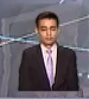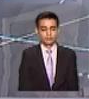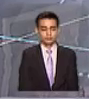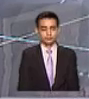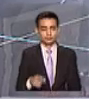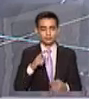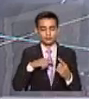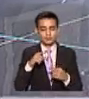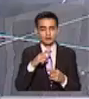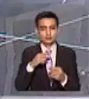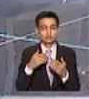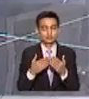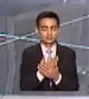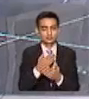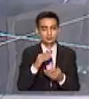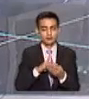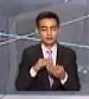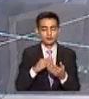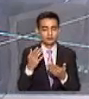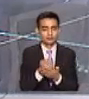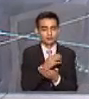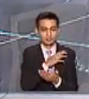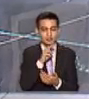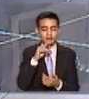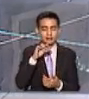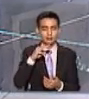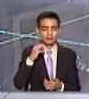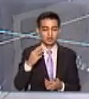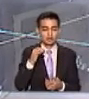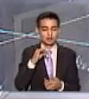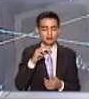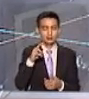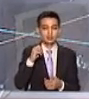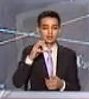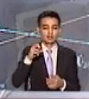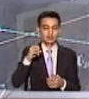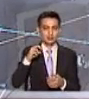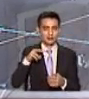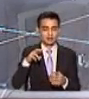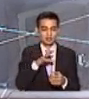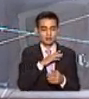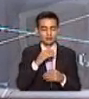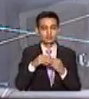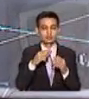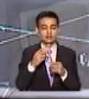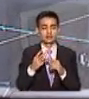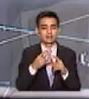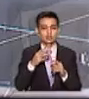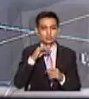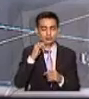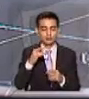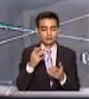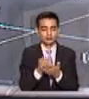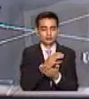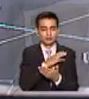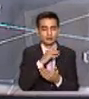Они снова это сделали. Димаш Кудайберген и Данелия Тулешева прошли в следующий раунд американского шоу «The World